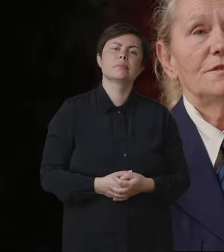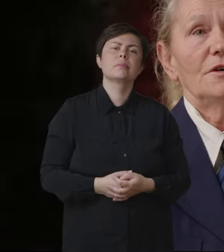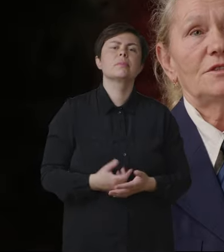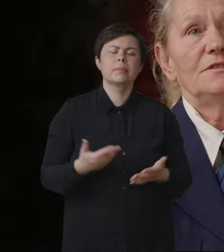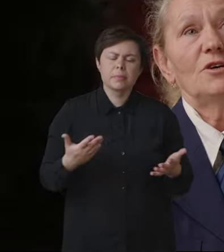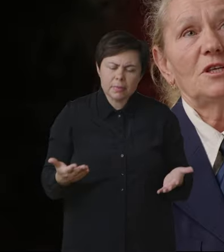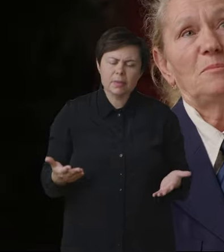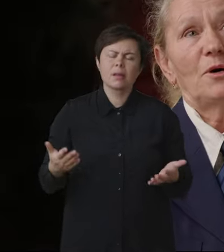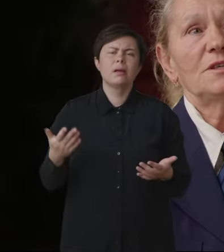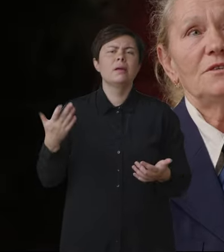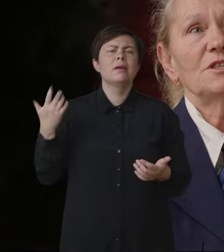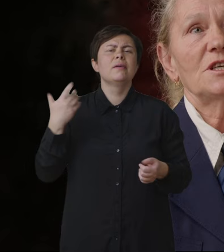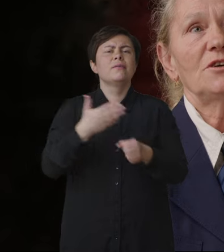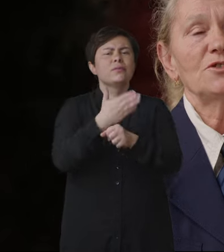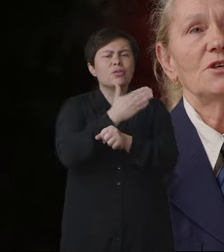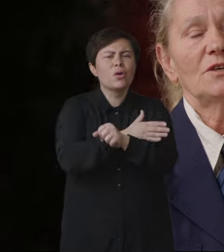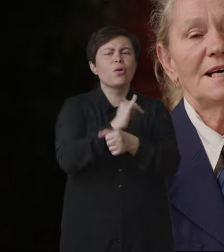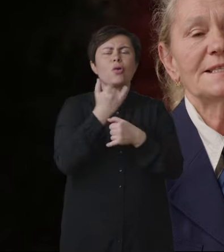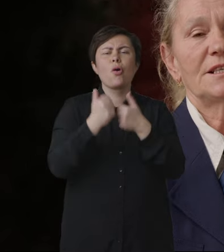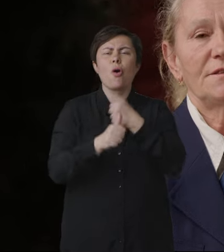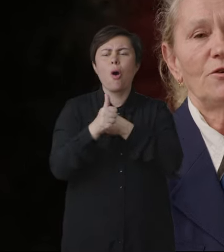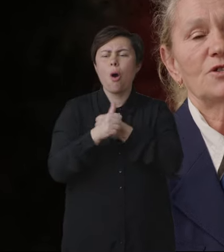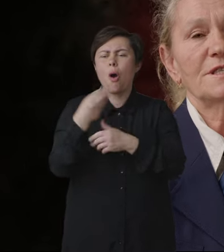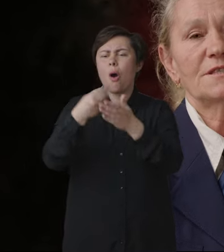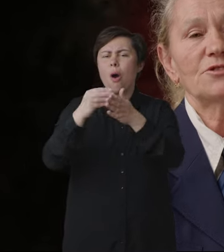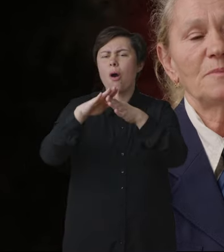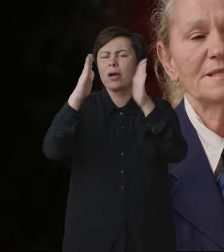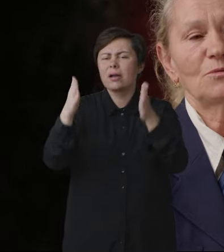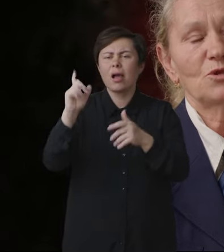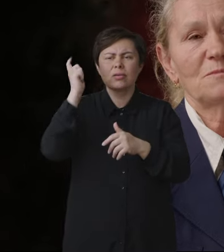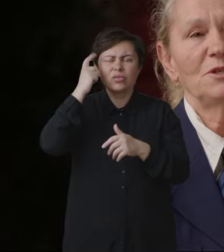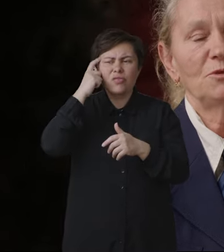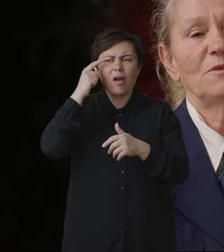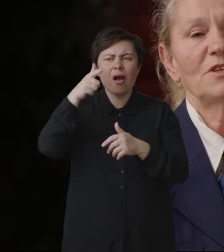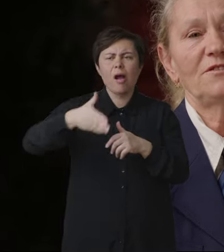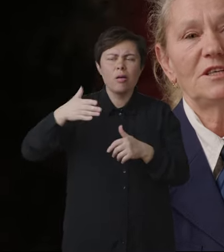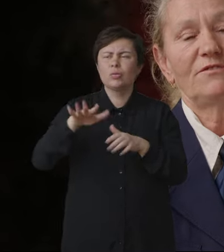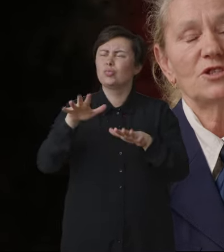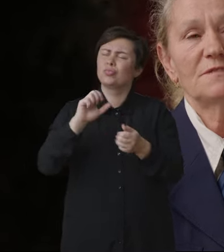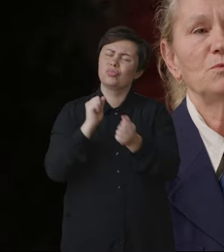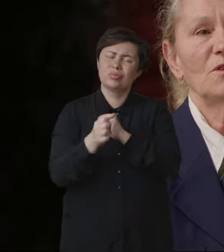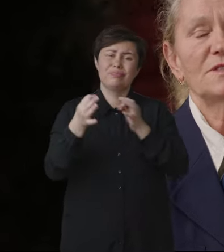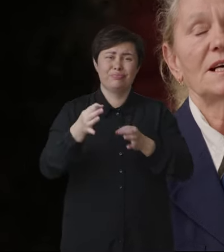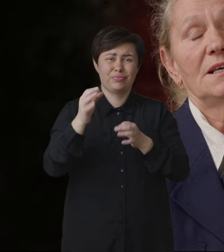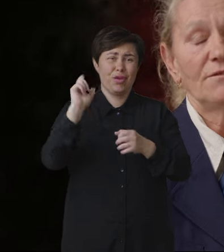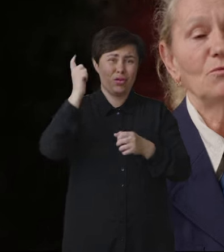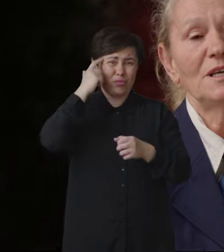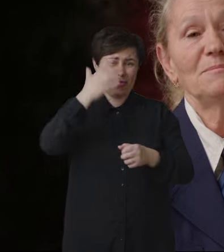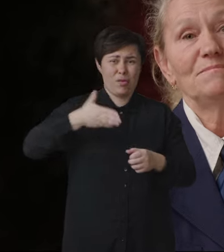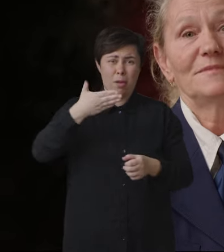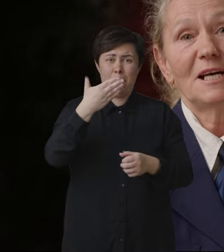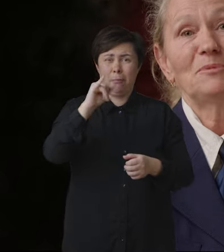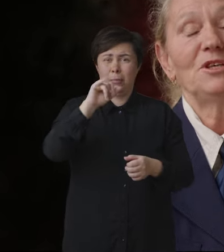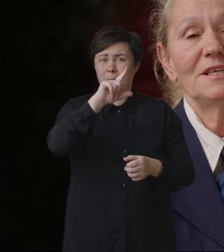No i do tej pory, no jeżeli chodzi o kasę i dworzec, to się bardzo dużo zmieniło, bo w tej chwili dworzec w Miłkowicach w